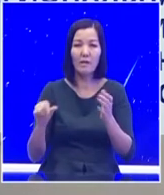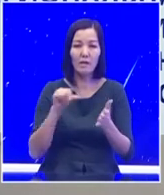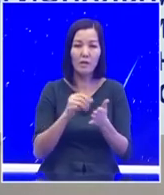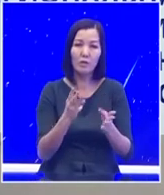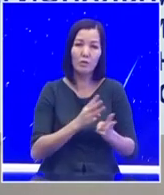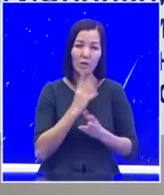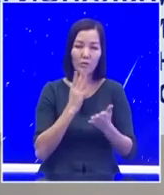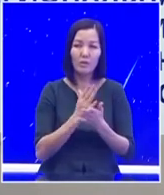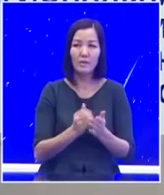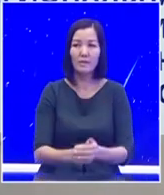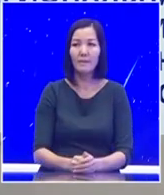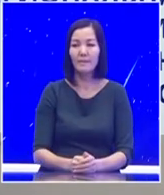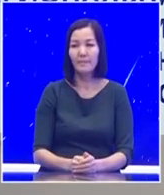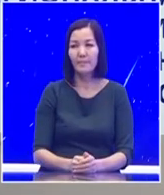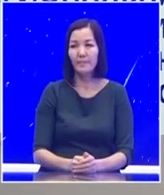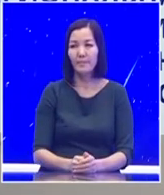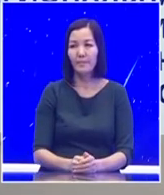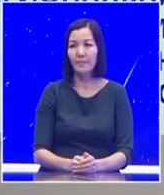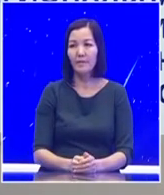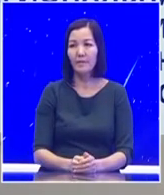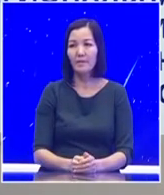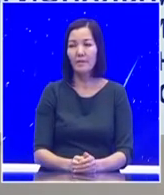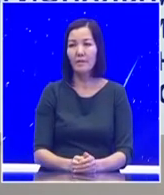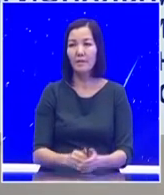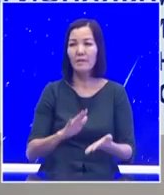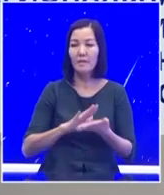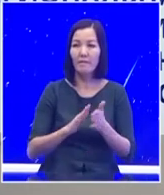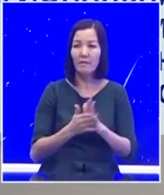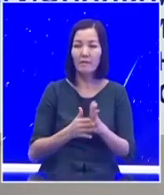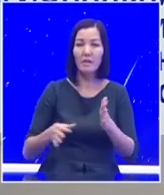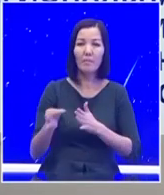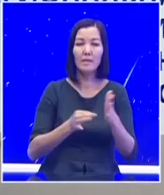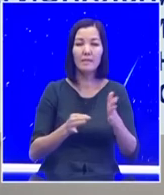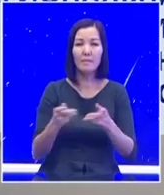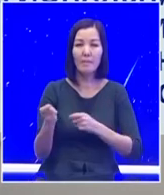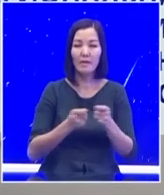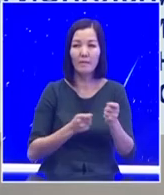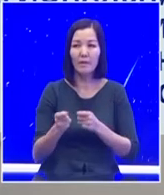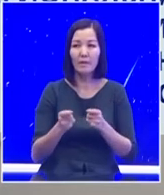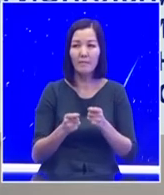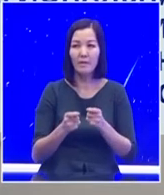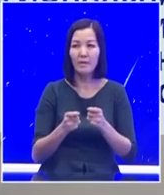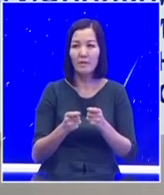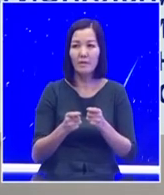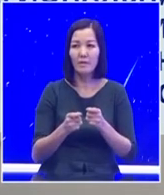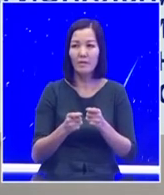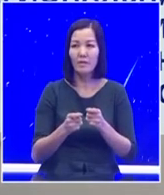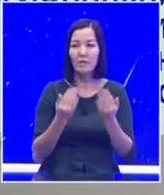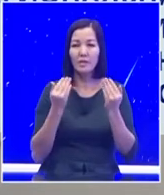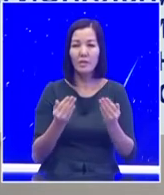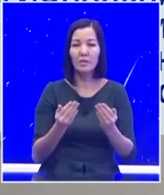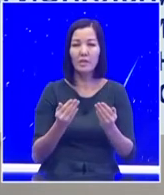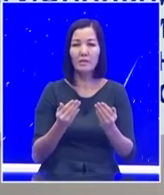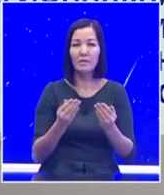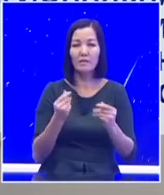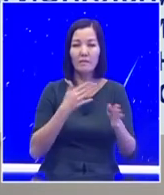ведем достаточно активную работу и переговариваем с областными акиматами о том, чтобы этот проект так или иначе продолжался уже из